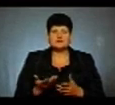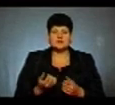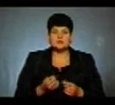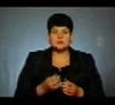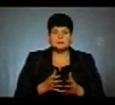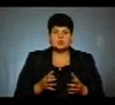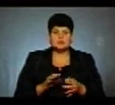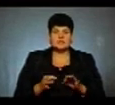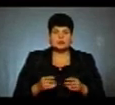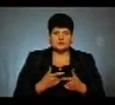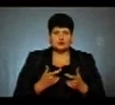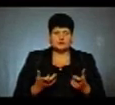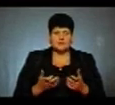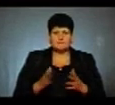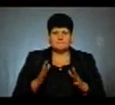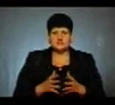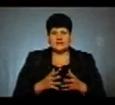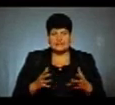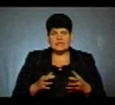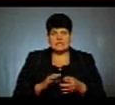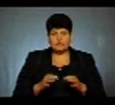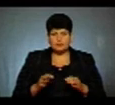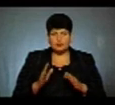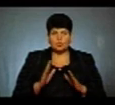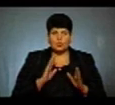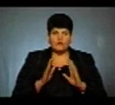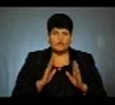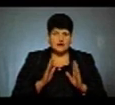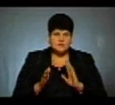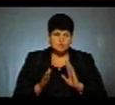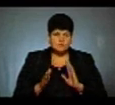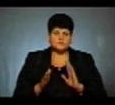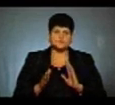детальну інформацію про цей захід? Більш детальна інформація буде у Фейсбук.